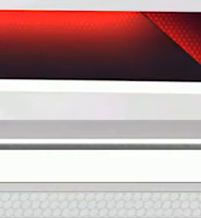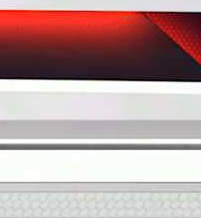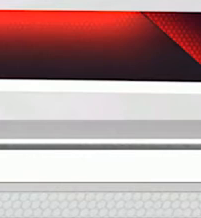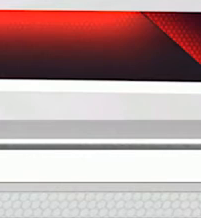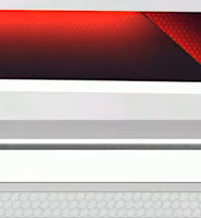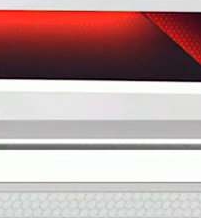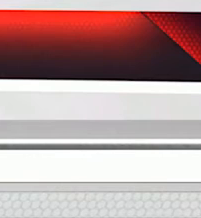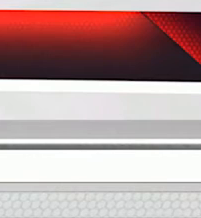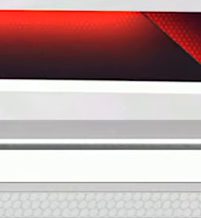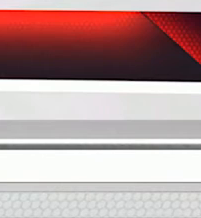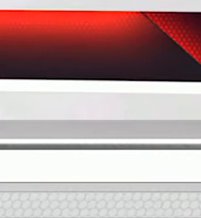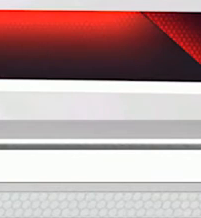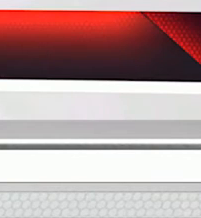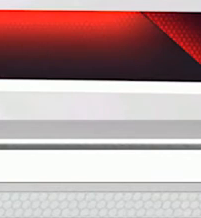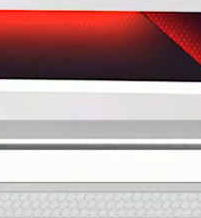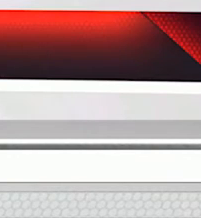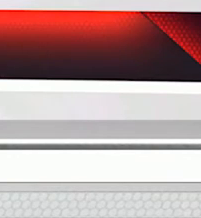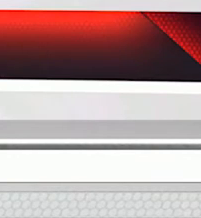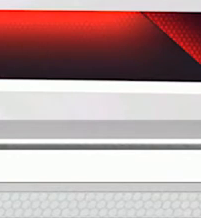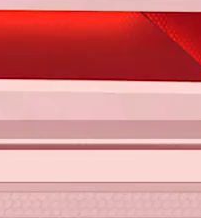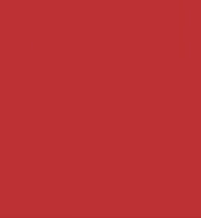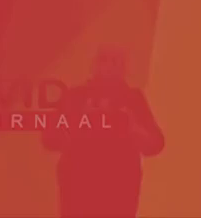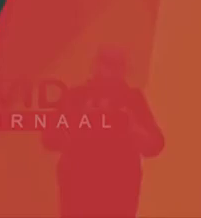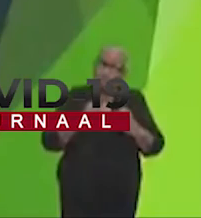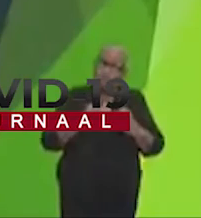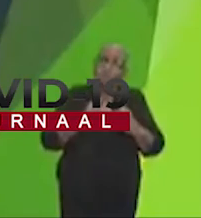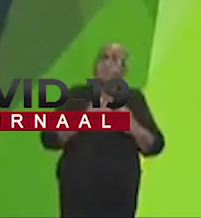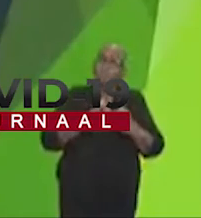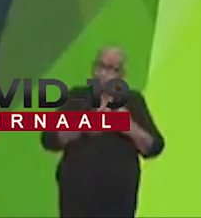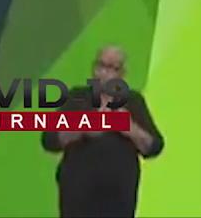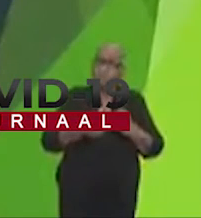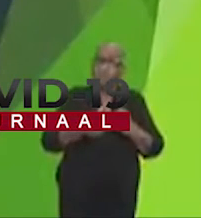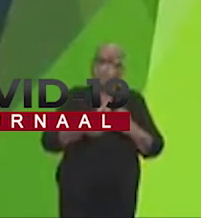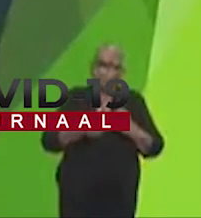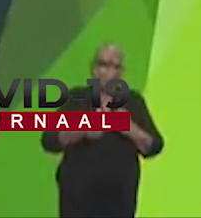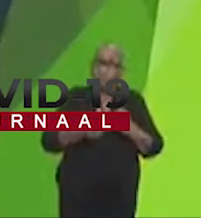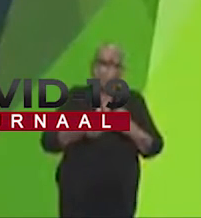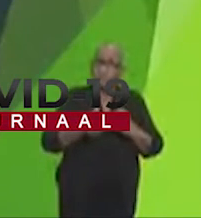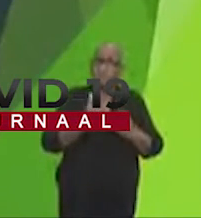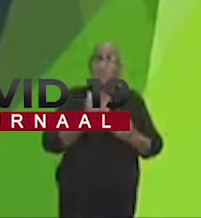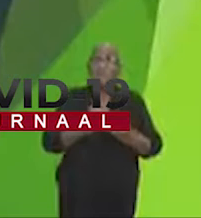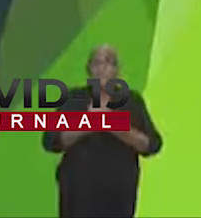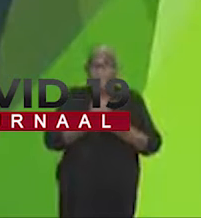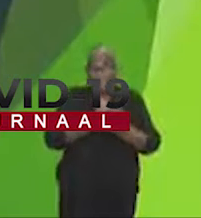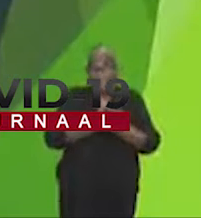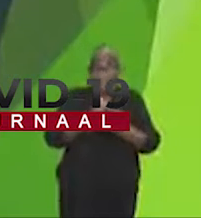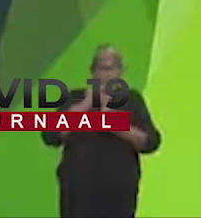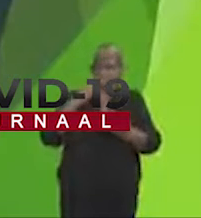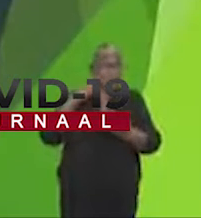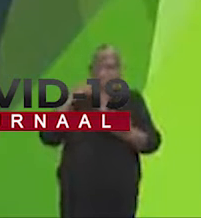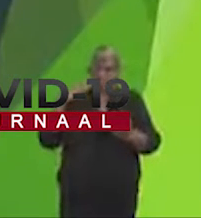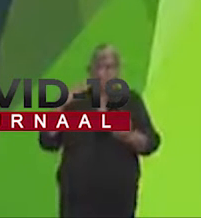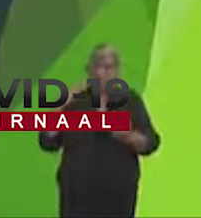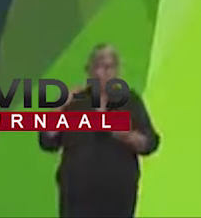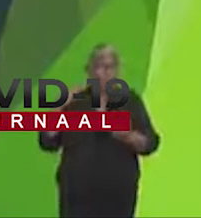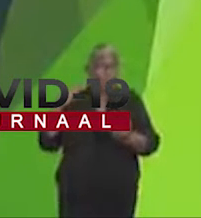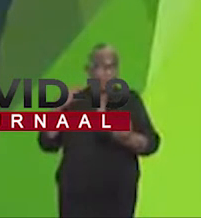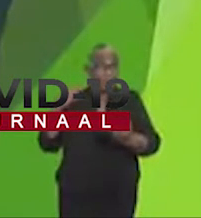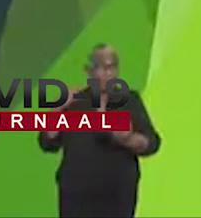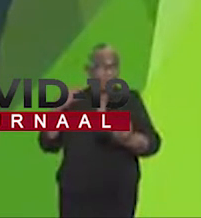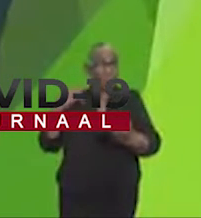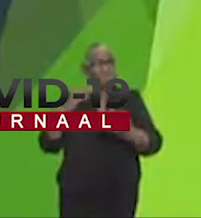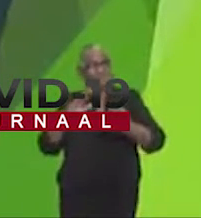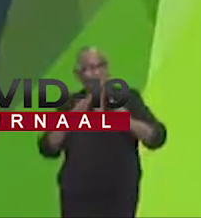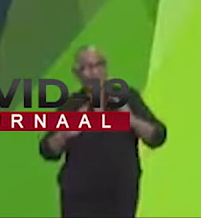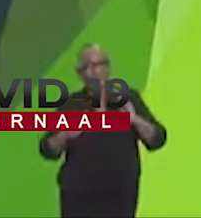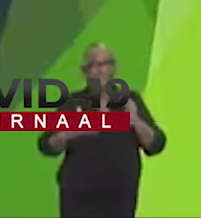Ook de swabposten zullen anders aangepakt worden. We hebben de laatste dagen toch